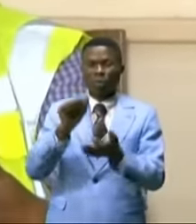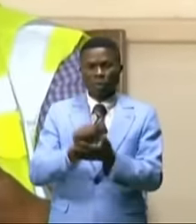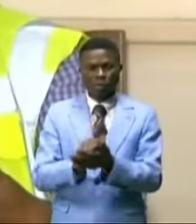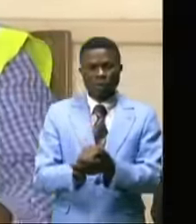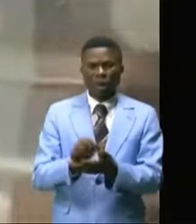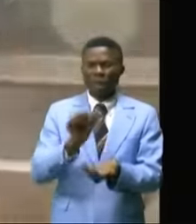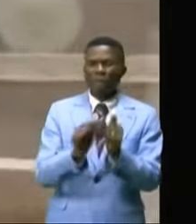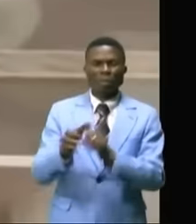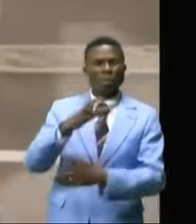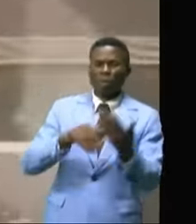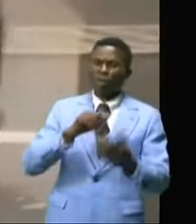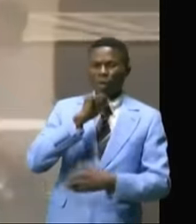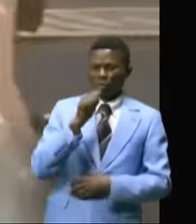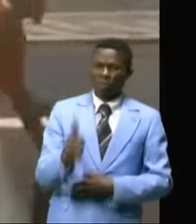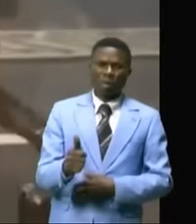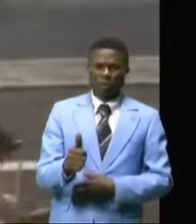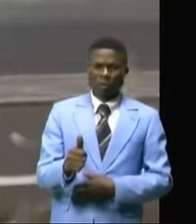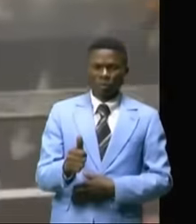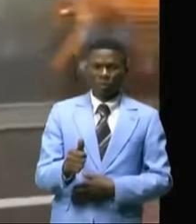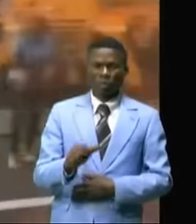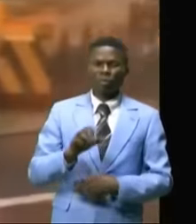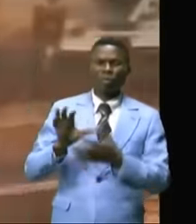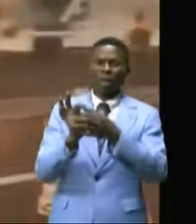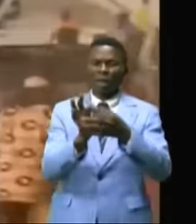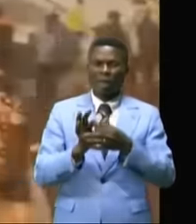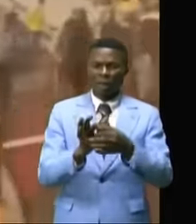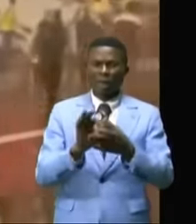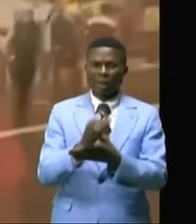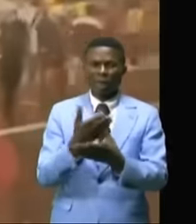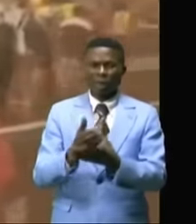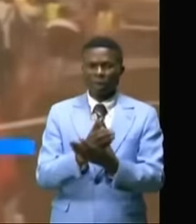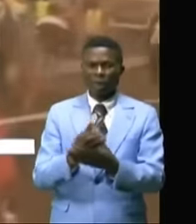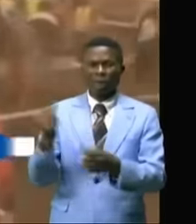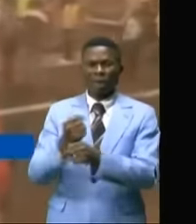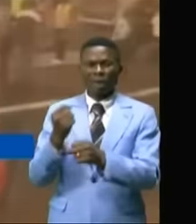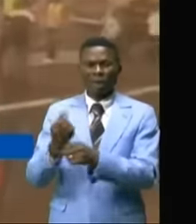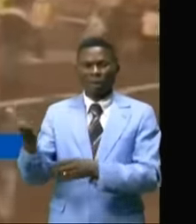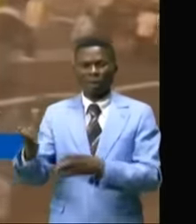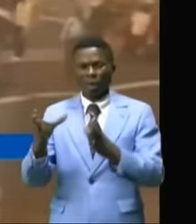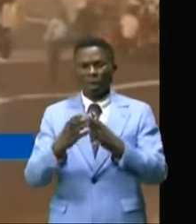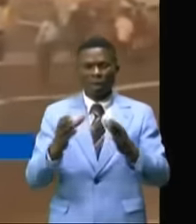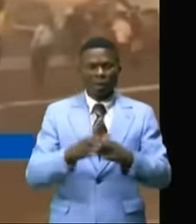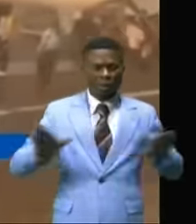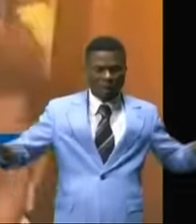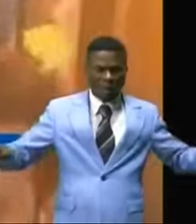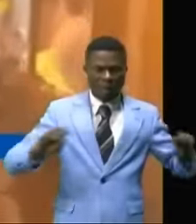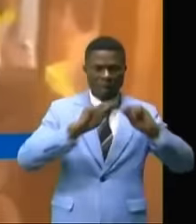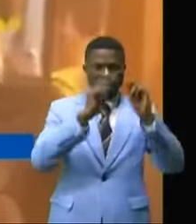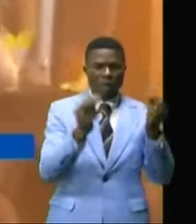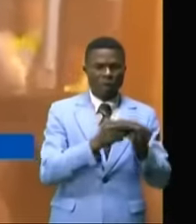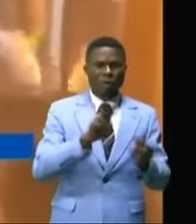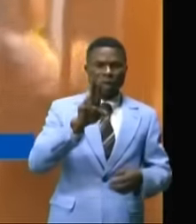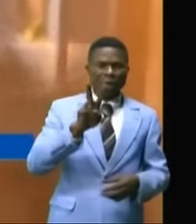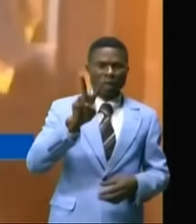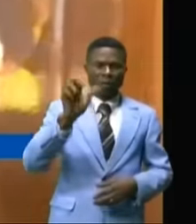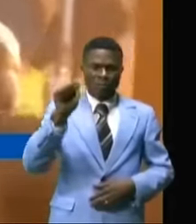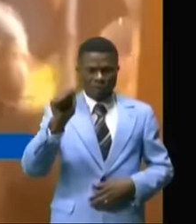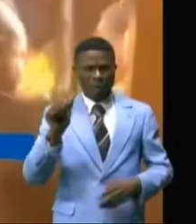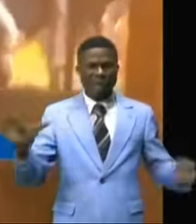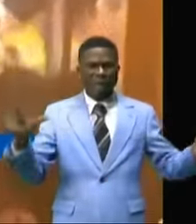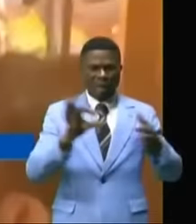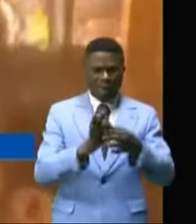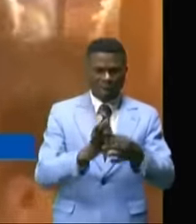serait pas arrivé là-bas. À cet incident, la collaboration entre les services œuvrant à l'aéroport et l'équipe de la RVA doit être